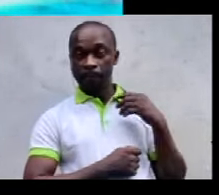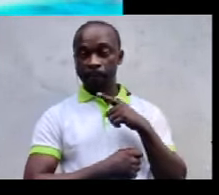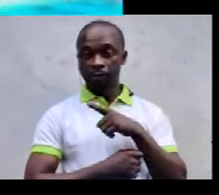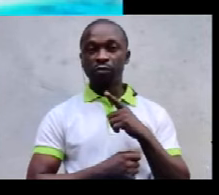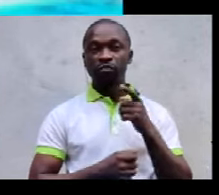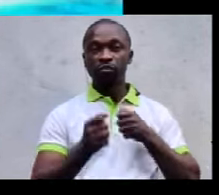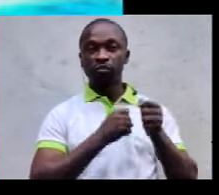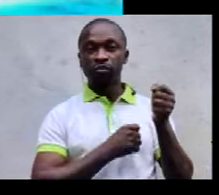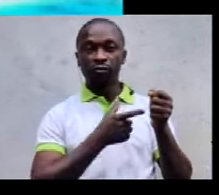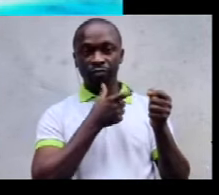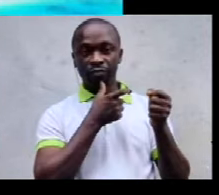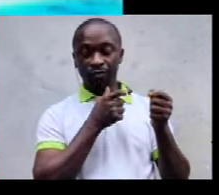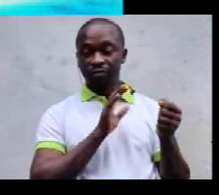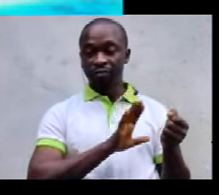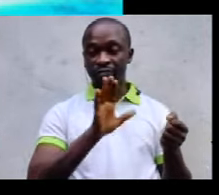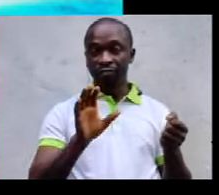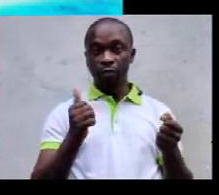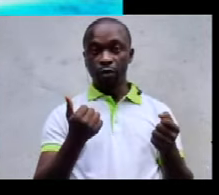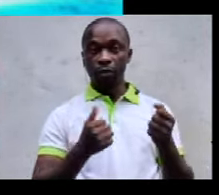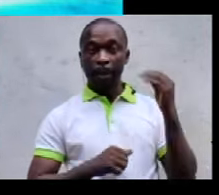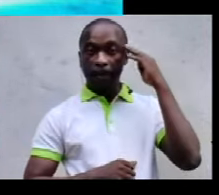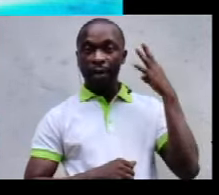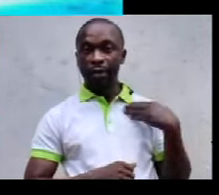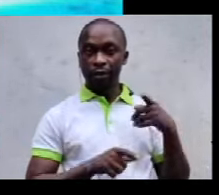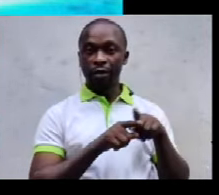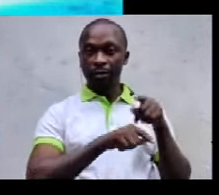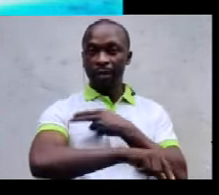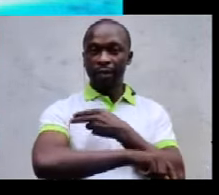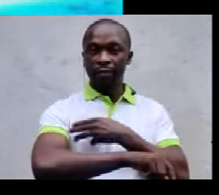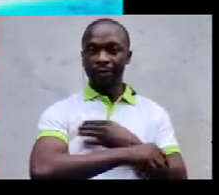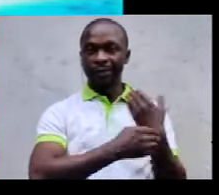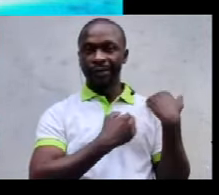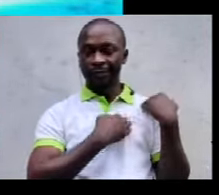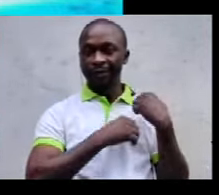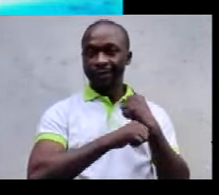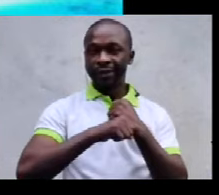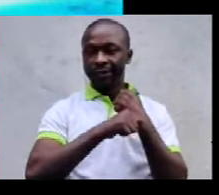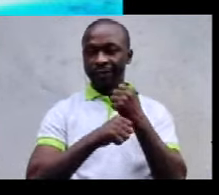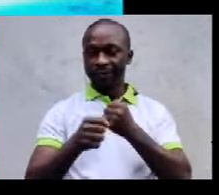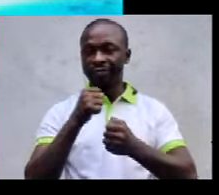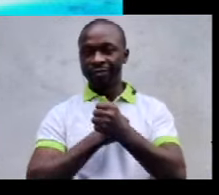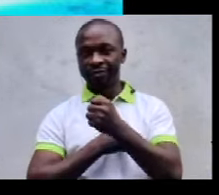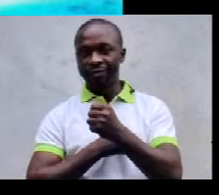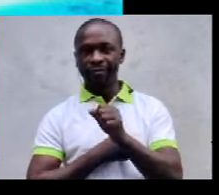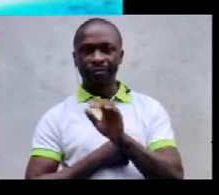de ministre de la Défense. C'est Téné Birahima Ouattara qui le remplacera. Timé